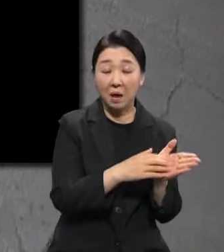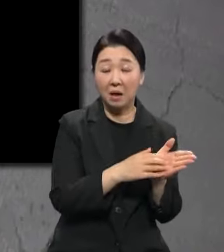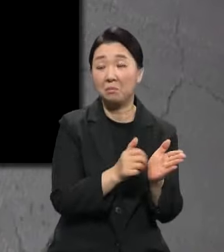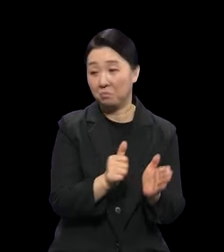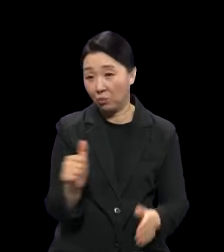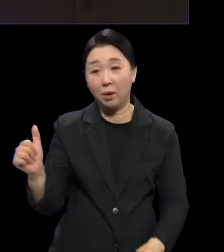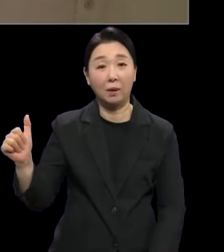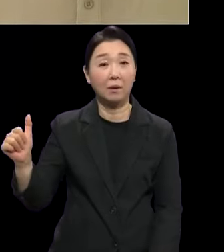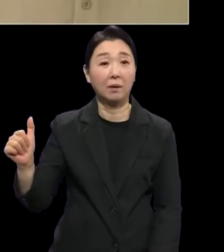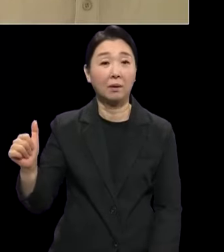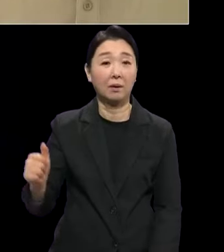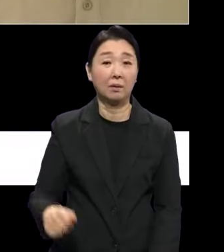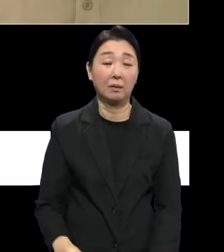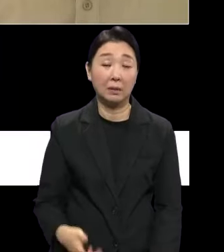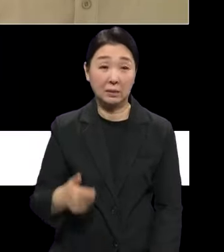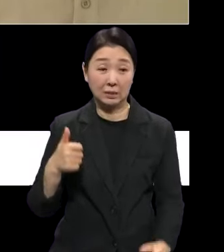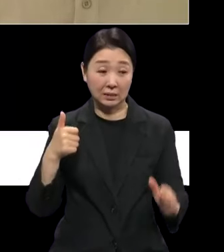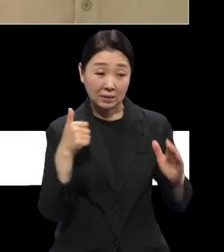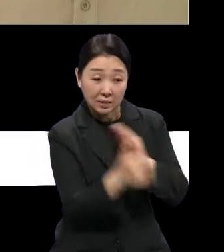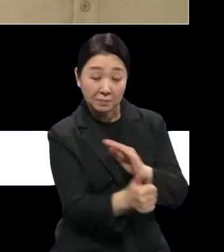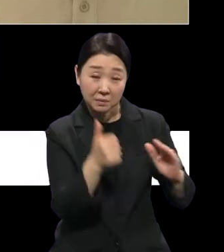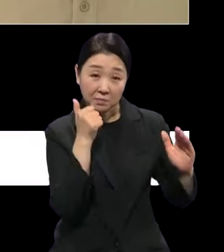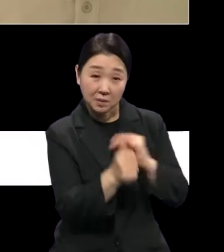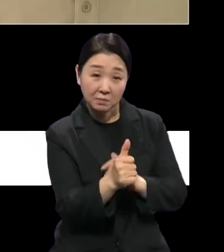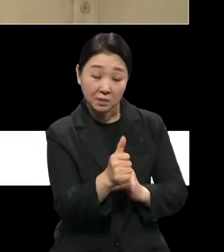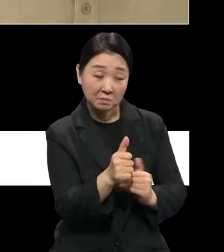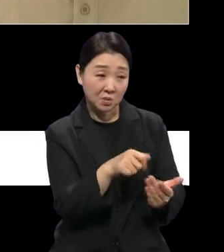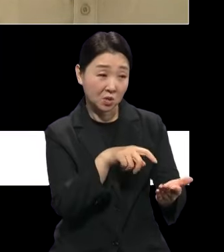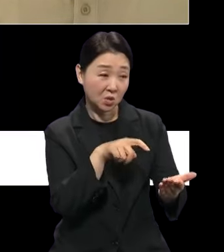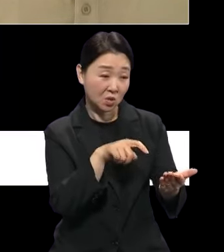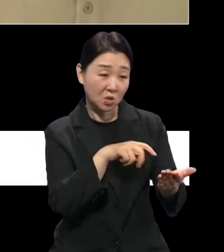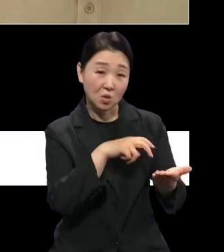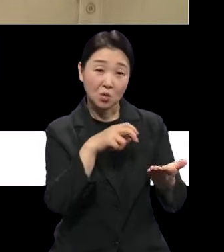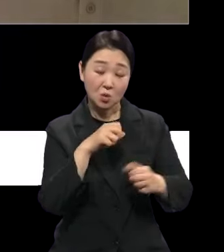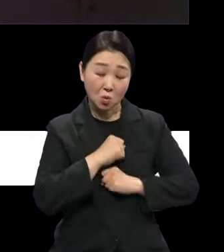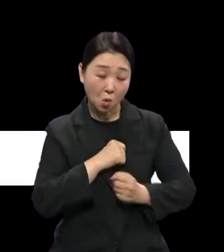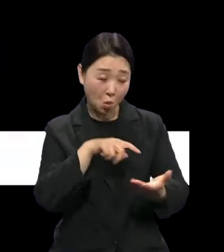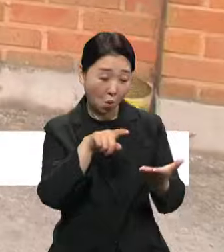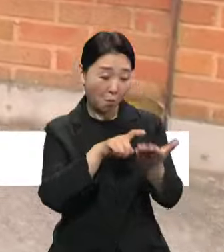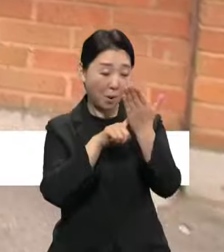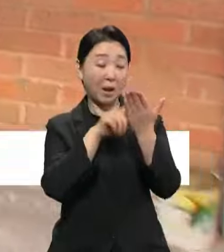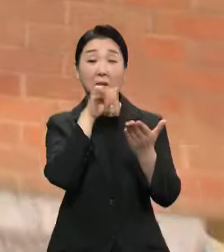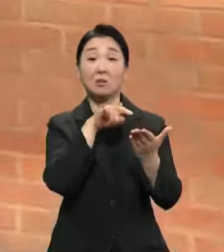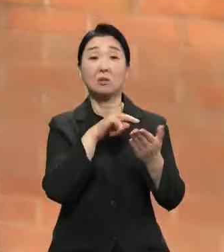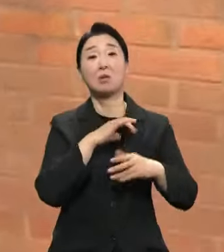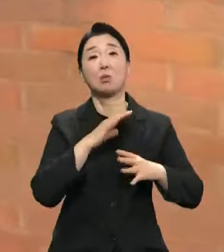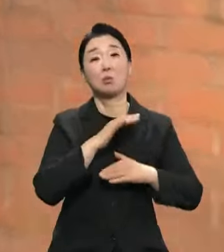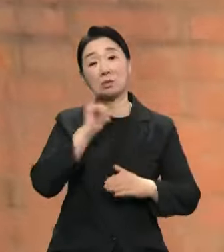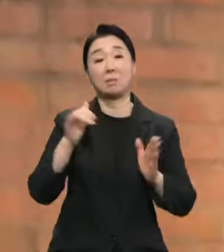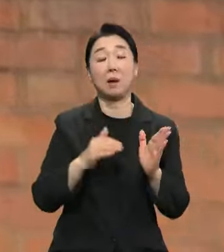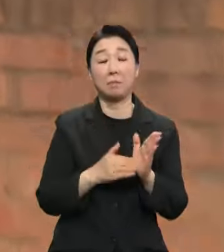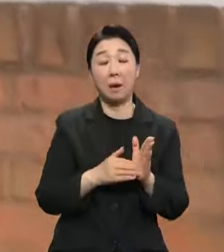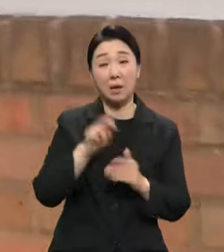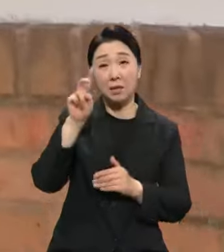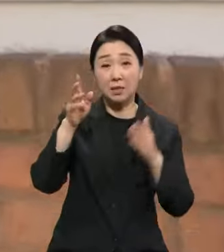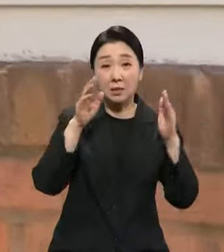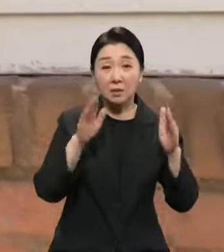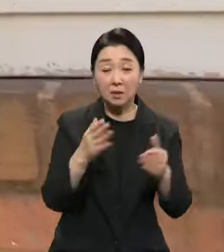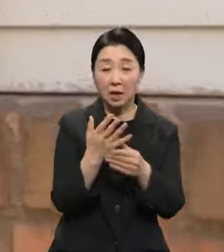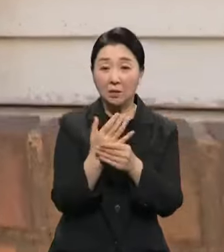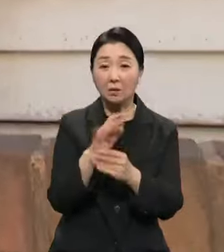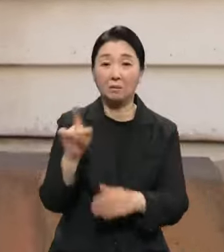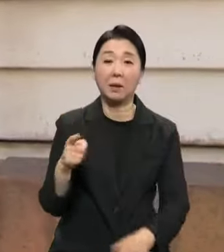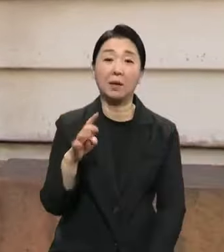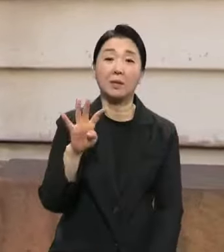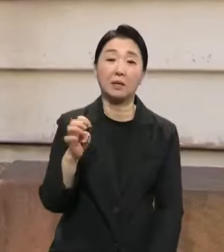돌아갔습니다. 침입이라고 경고 문구가 뜬 걸 보고 제가 이제 놀라서. 이미 이틀치 매출 현금 149만